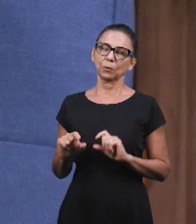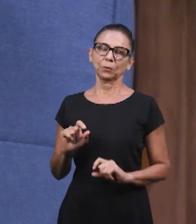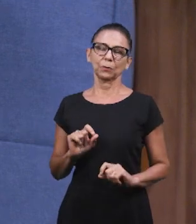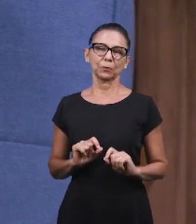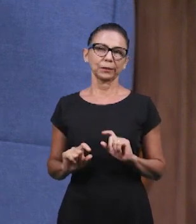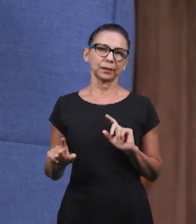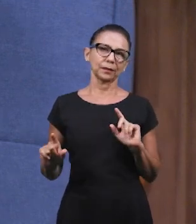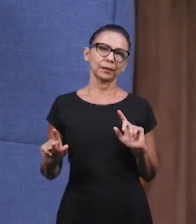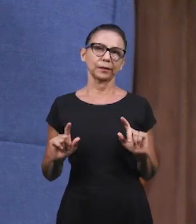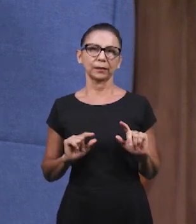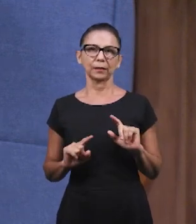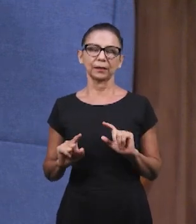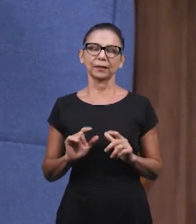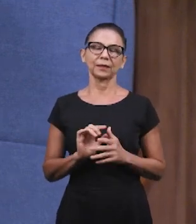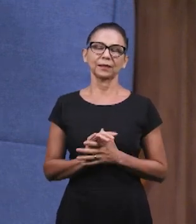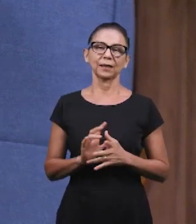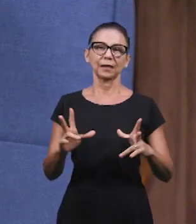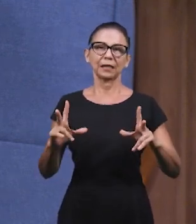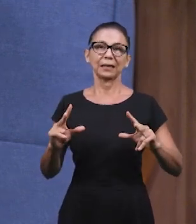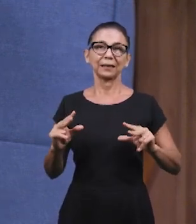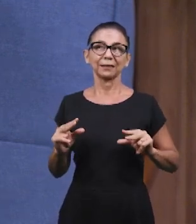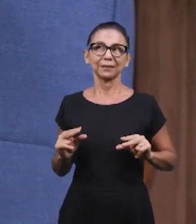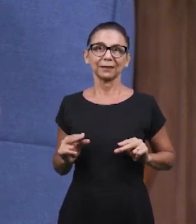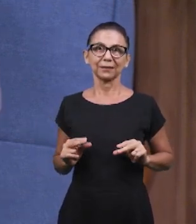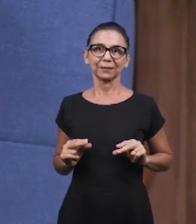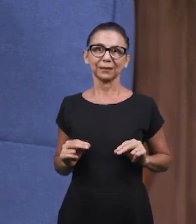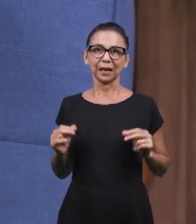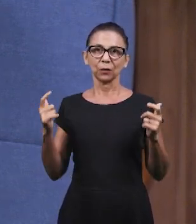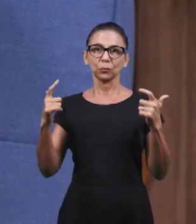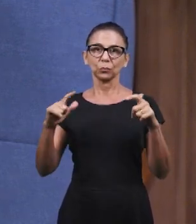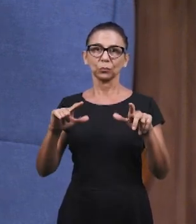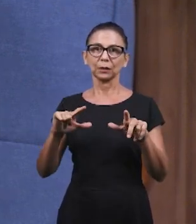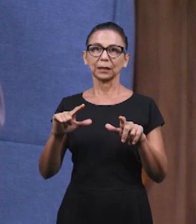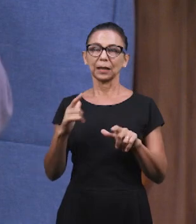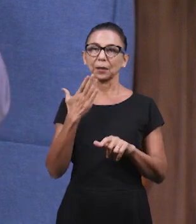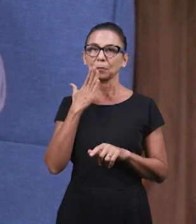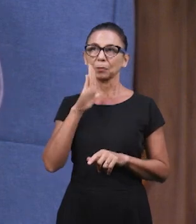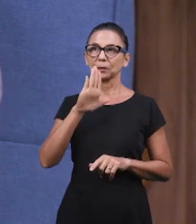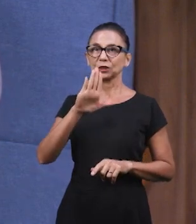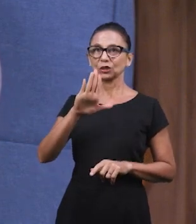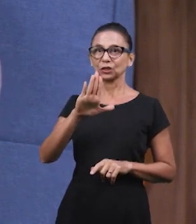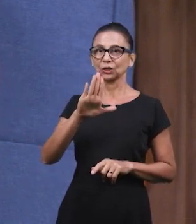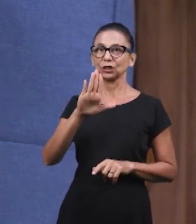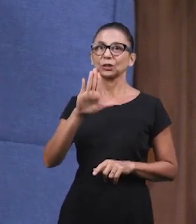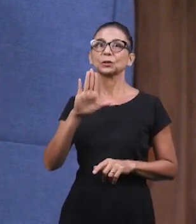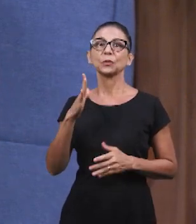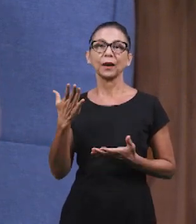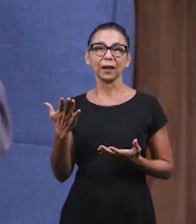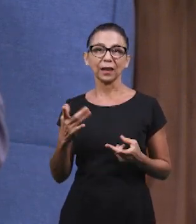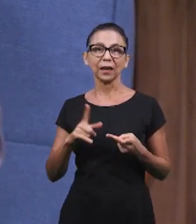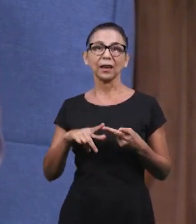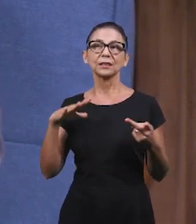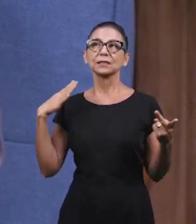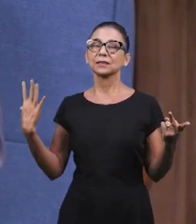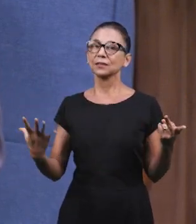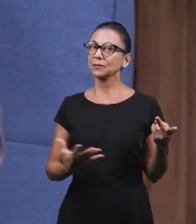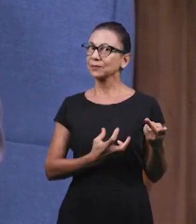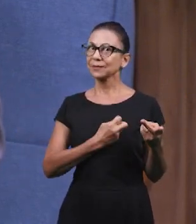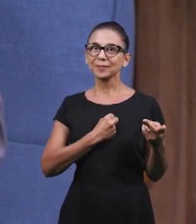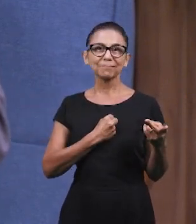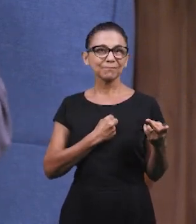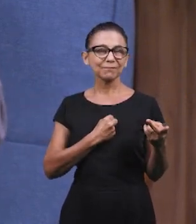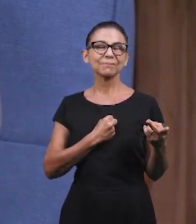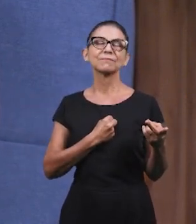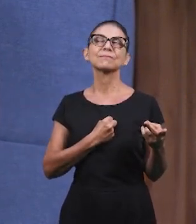Et la thématique que nous allons aborder parle sur hériter la terre, sur entrer à la terre promise, sur le salut en